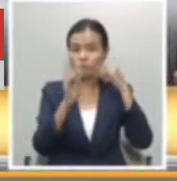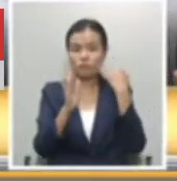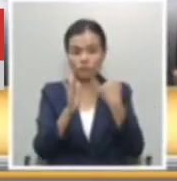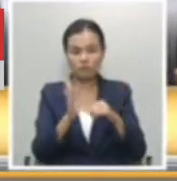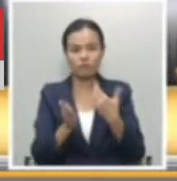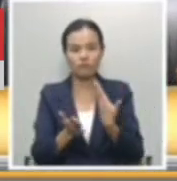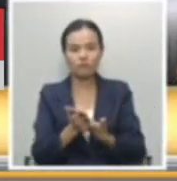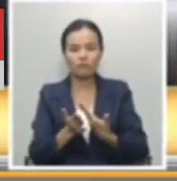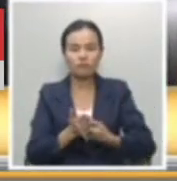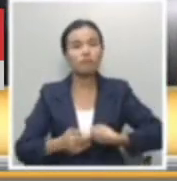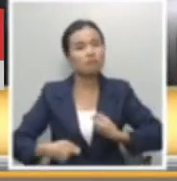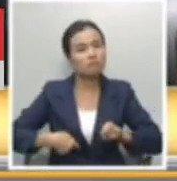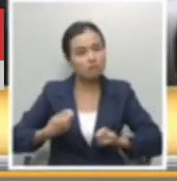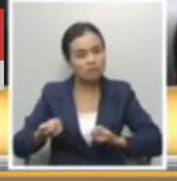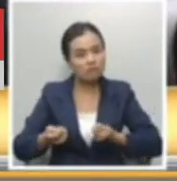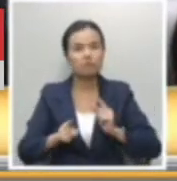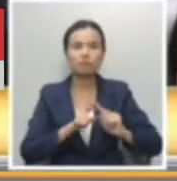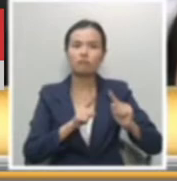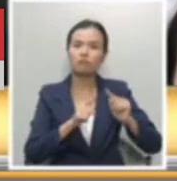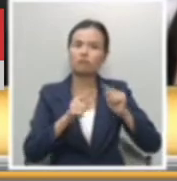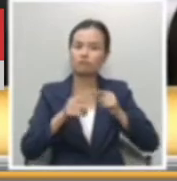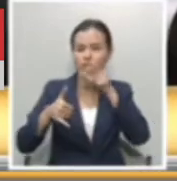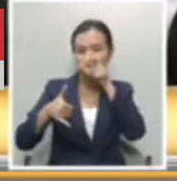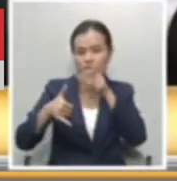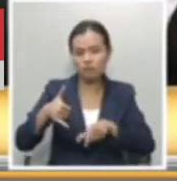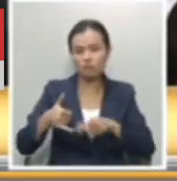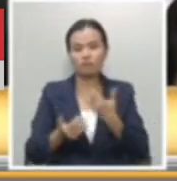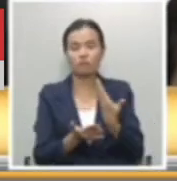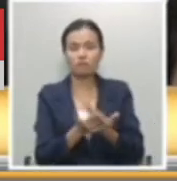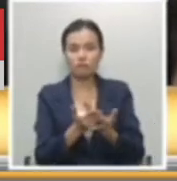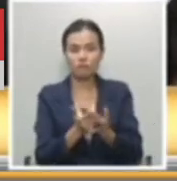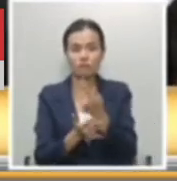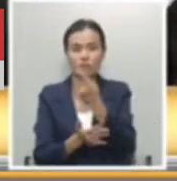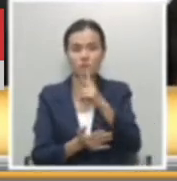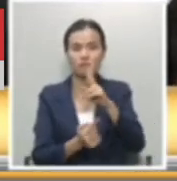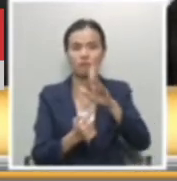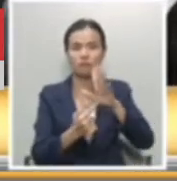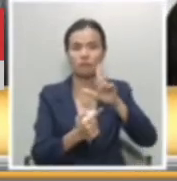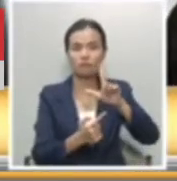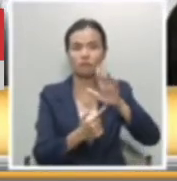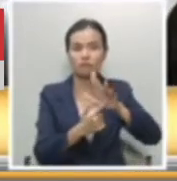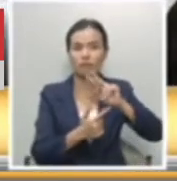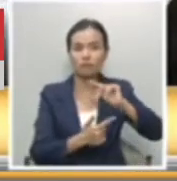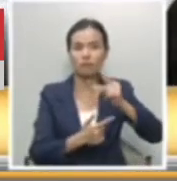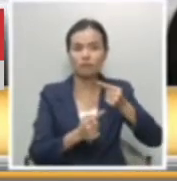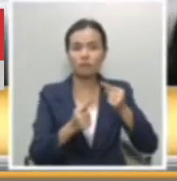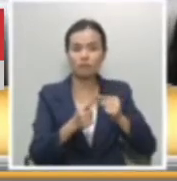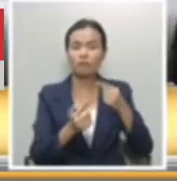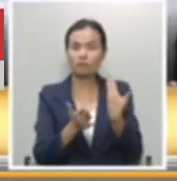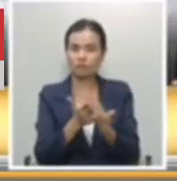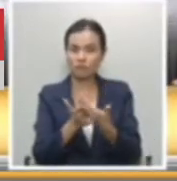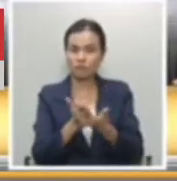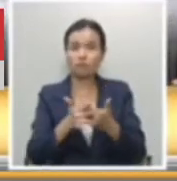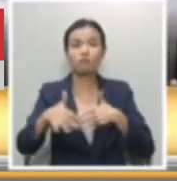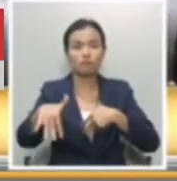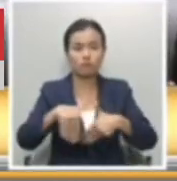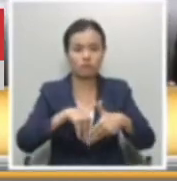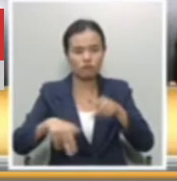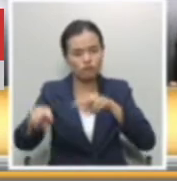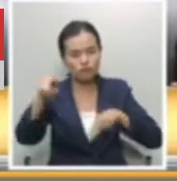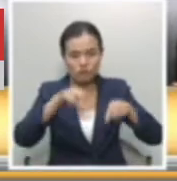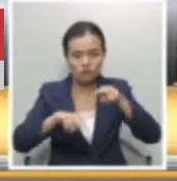งินชัดๆครับเสียวินัยการคลังนะครับเป็นการใช้เงินที่ตัวแทนของพี่น้องประชาชนนั้นตรวจสอบ